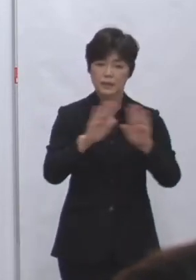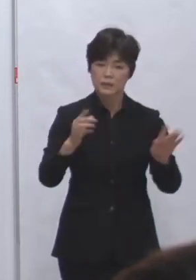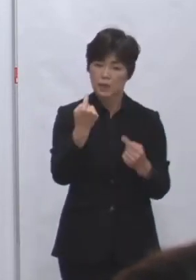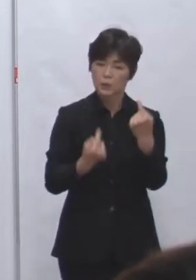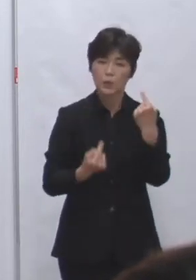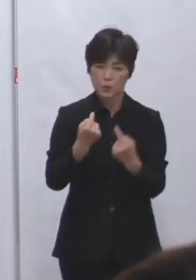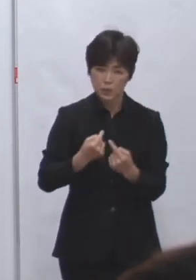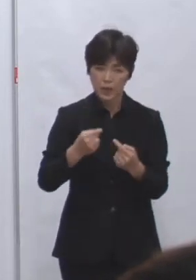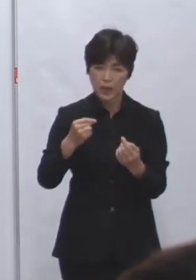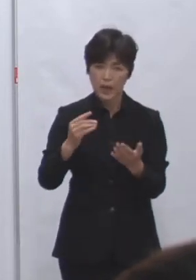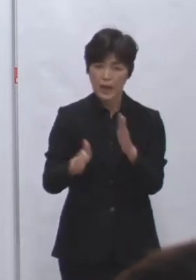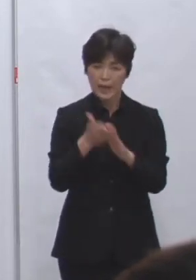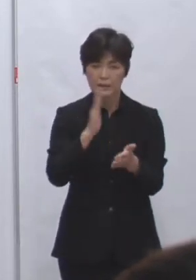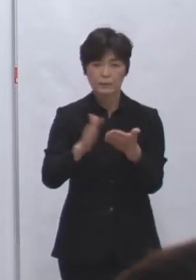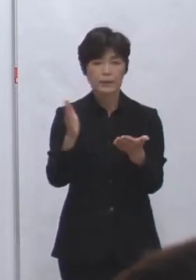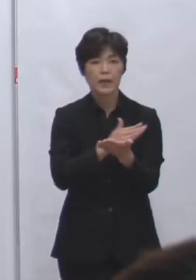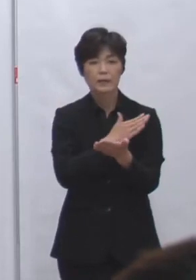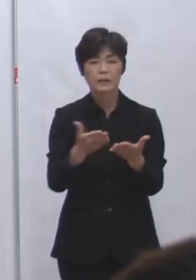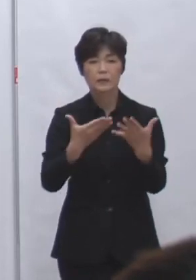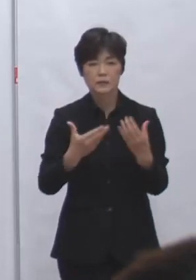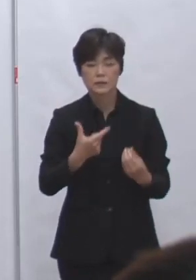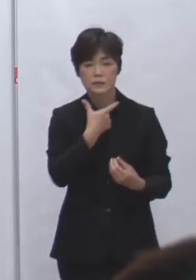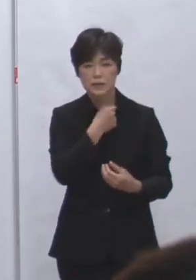かもう一回判断したいと思っております。以上でございます。